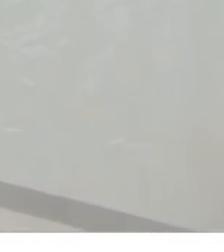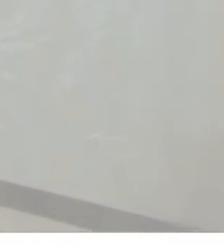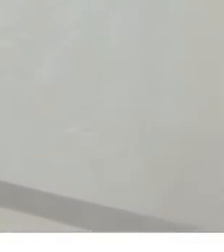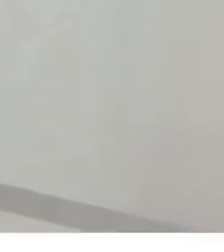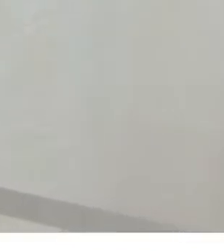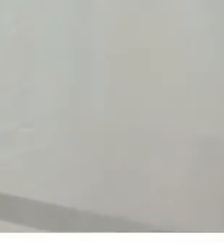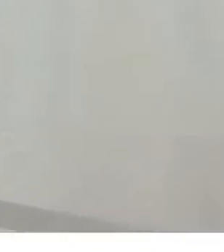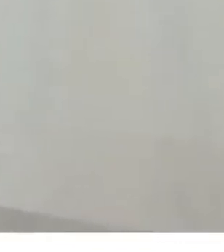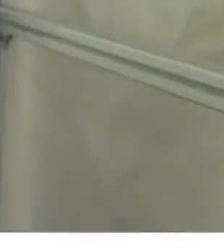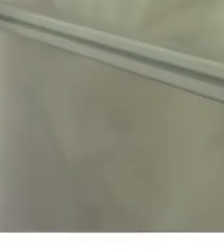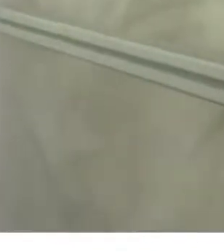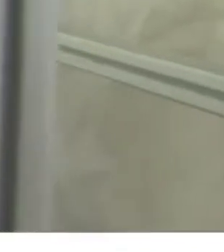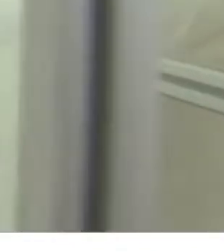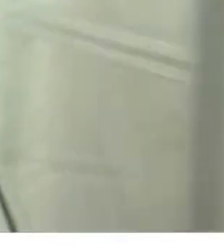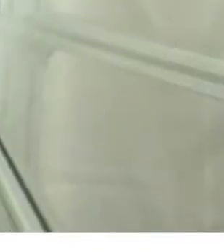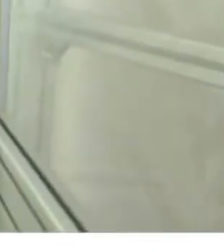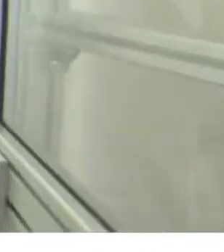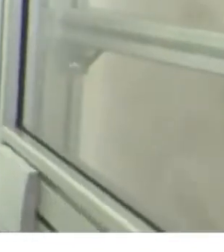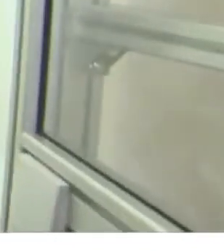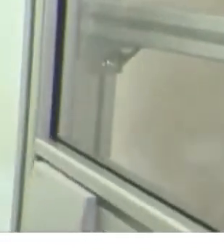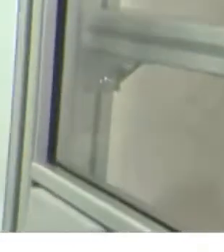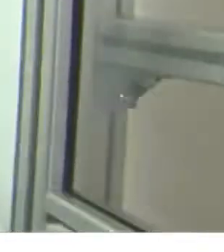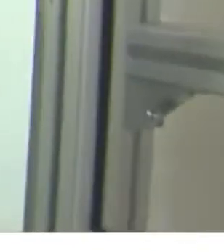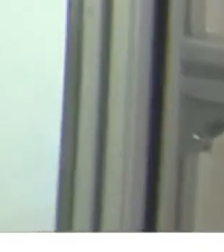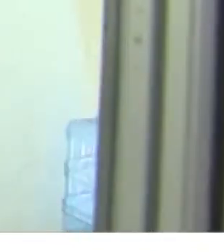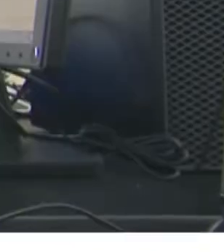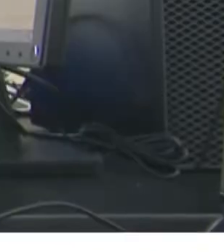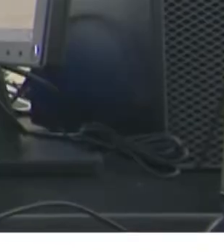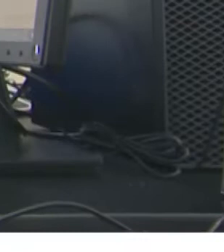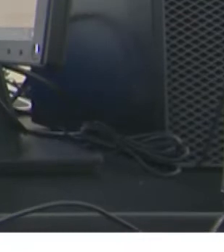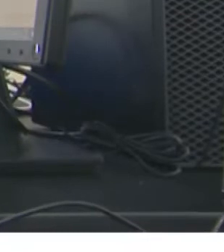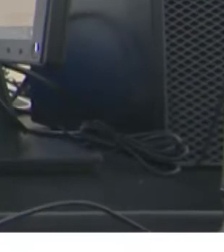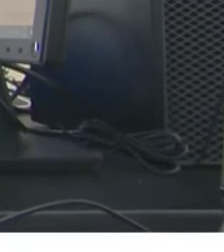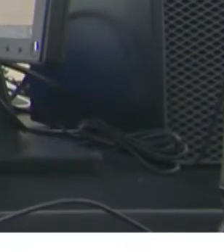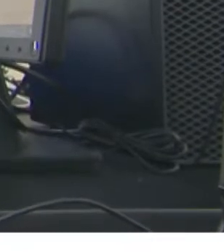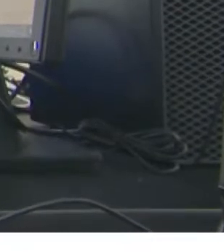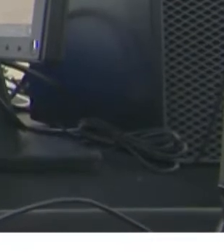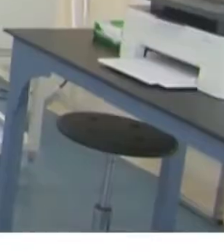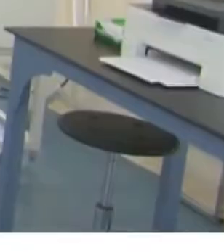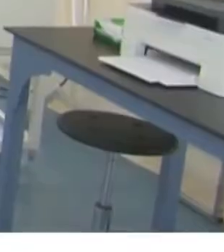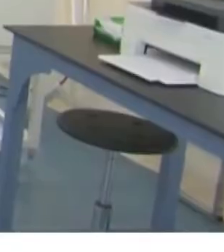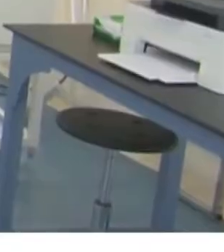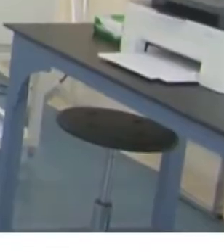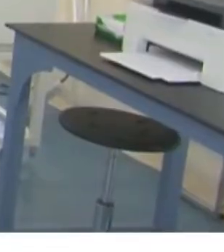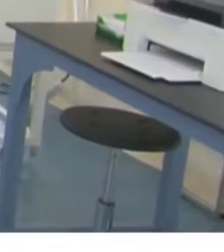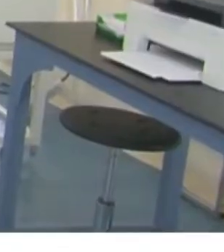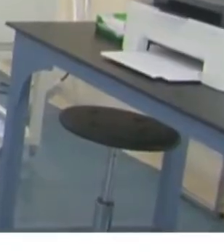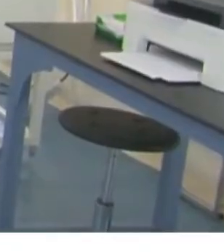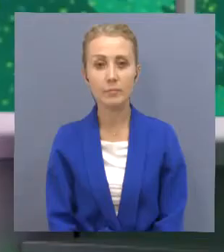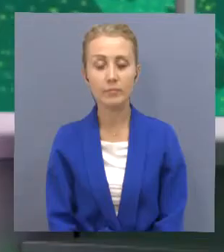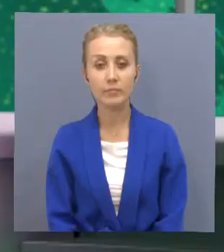медицинских работников, зараженных ранее, были выплачены компенсации. Они получили по 2 миллиона тенге.